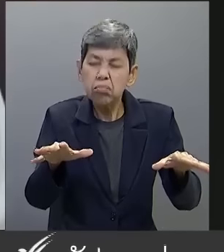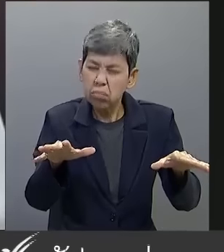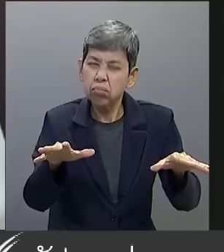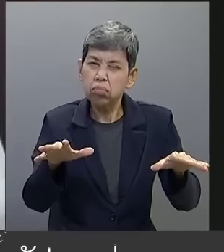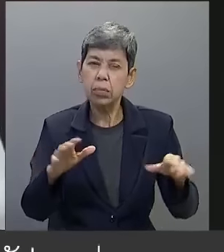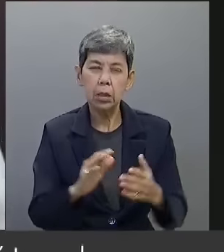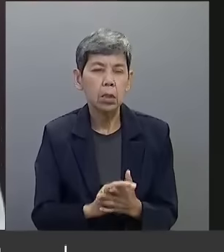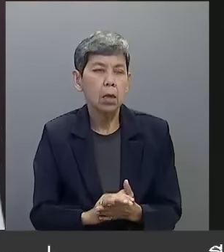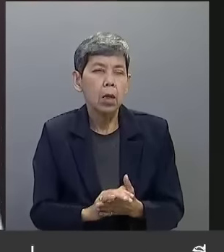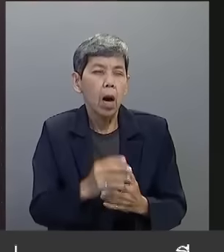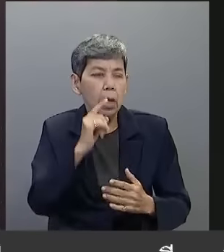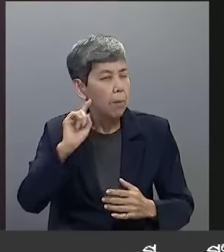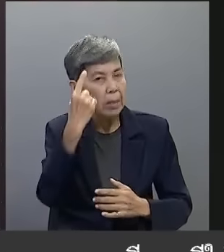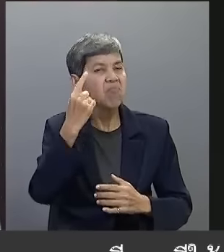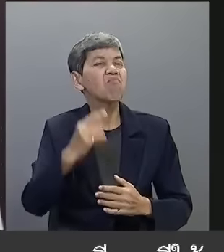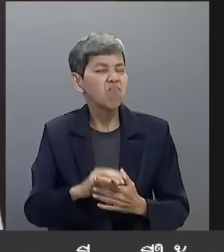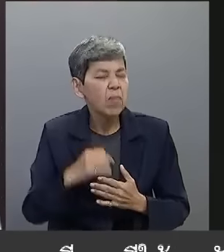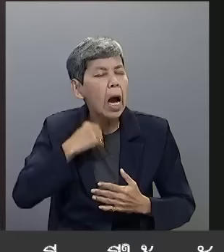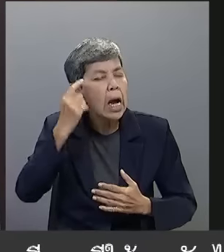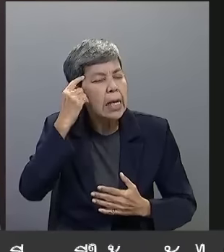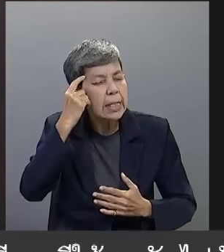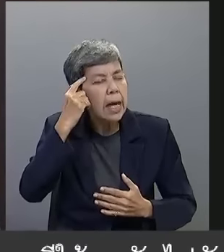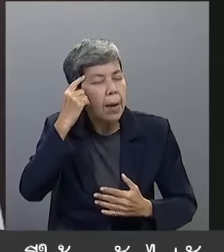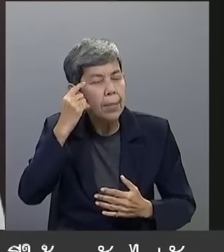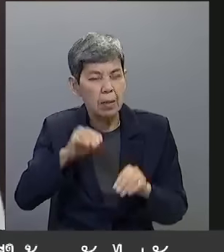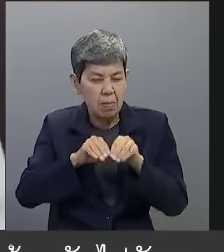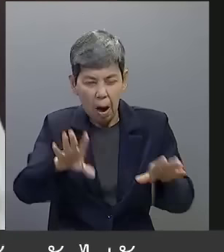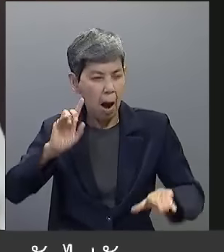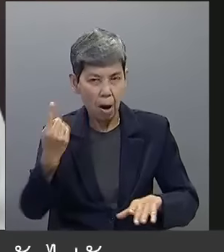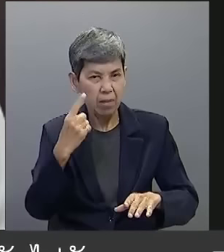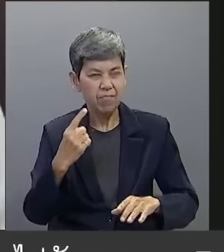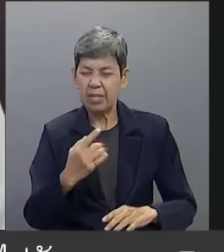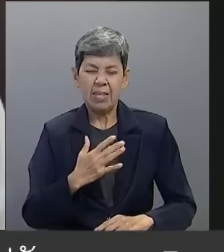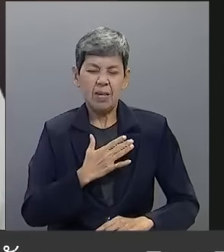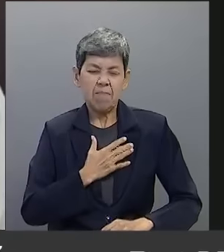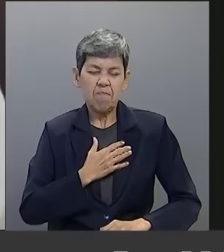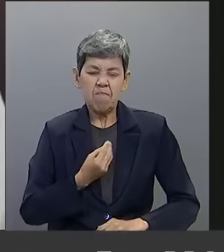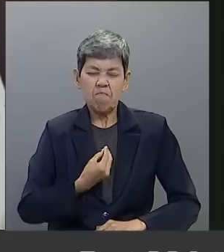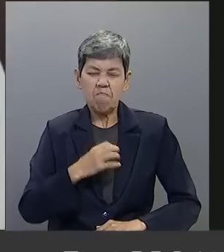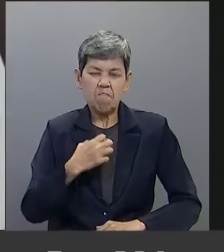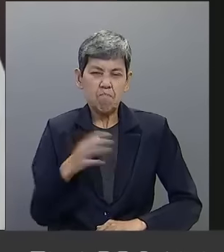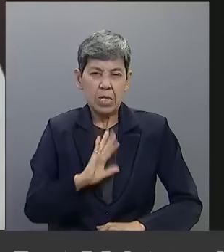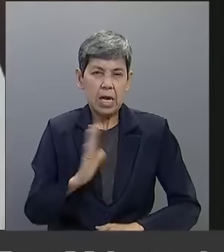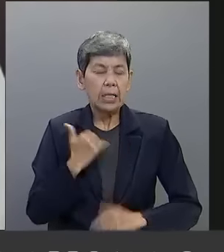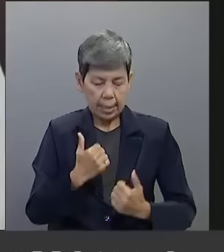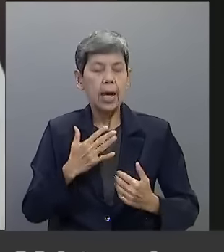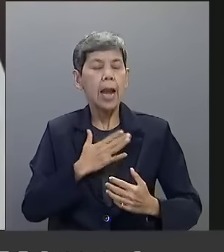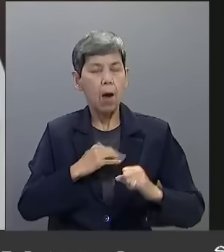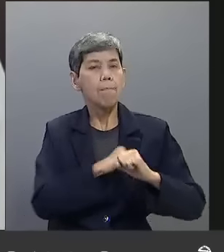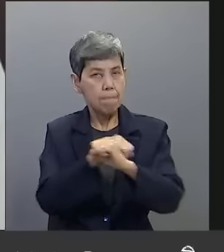ระลอกใหม่เกิดขึ้นค่อนข้างแน่แต่ว่าเป็นระลอกใหม่ที่ไม่ใหญ่นะครับแล้วเราจะสามารถจะควบคุมได